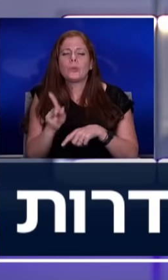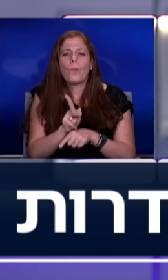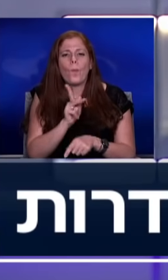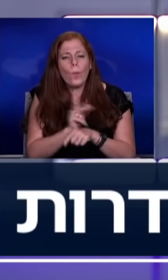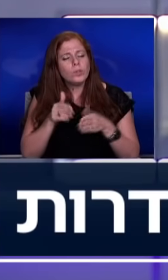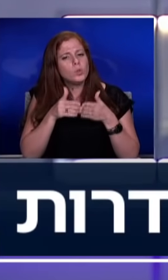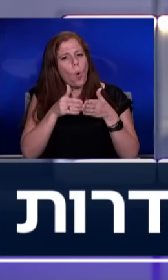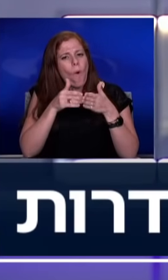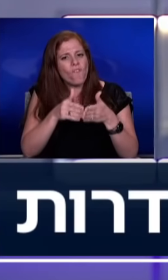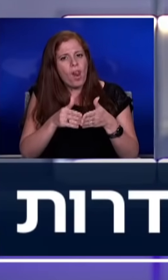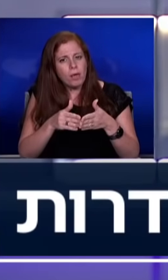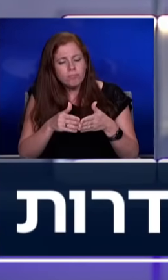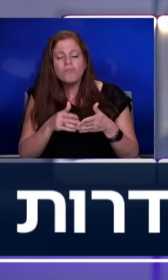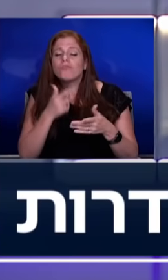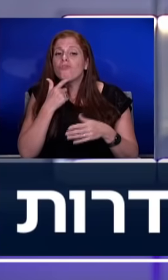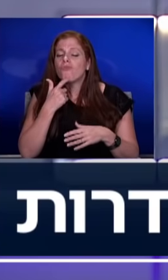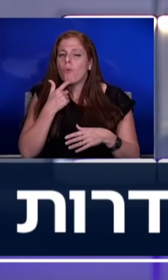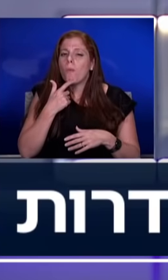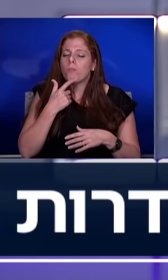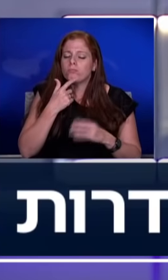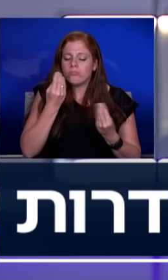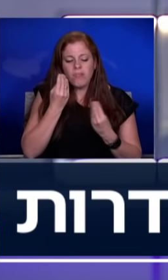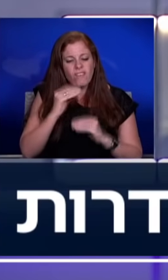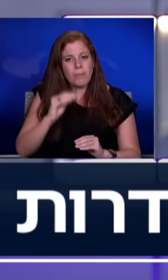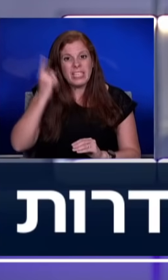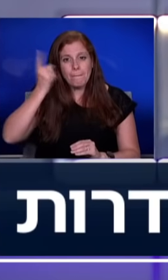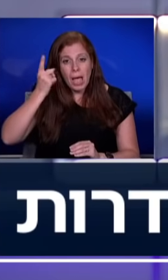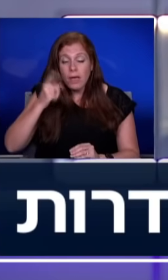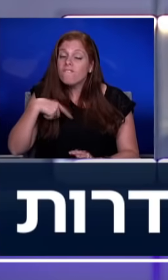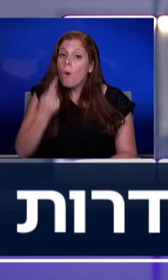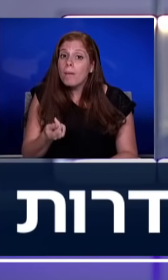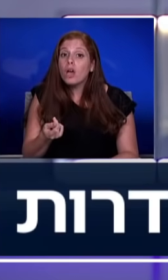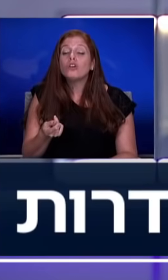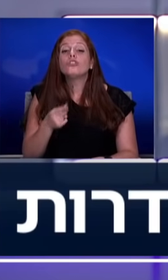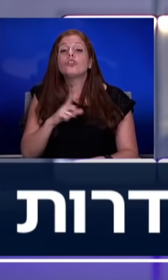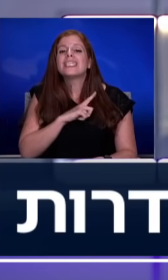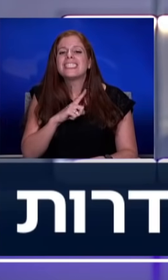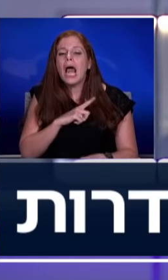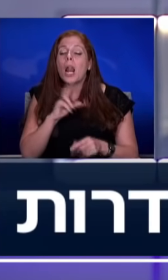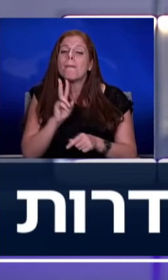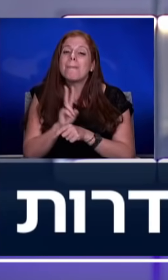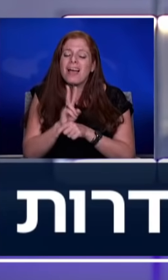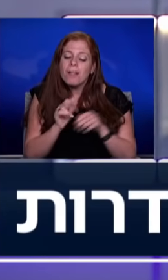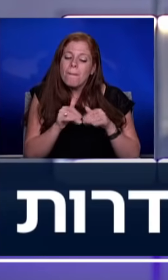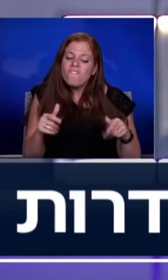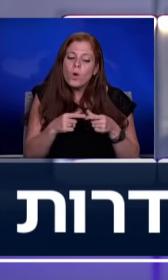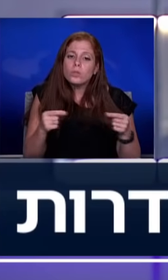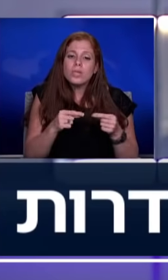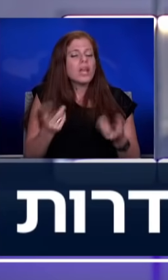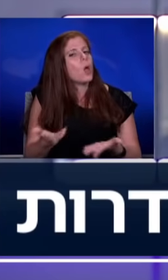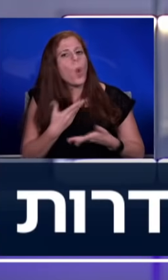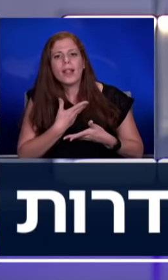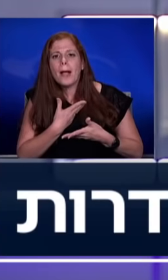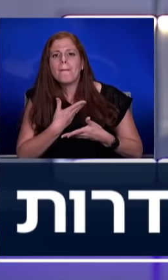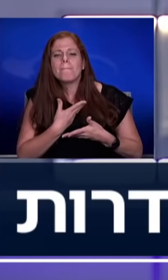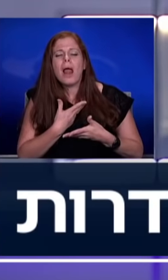מעביר מסר מאיים גם לגבי סוגיית עזה, ואומר שצה"ל מגן בגבול רצועת עזה, אנו לא נקבל הפרת